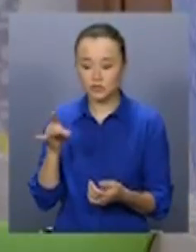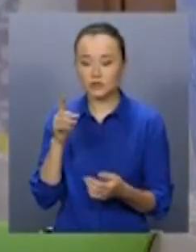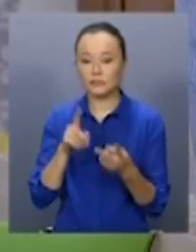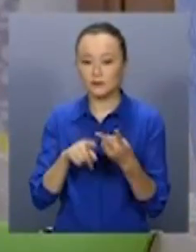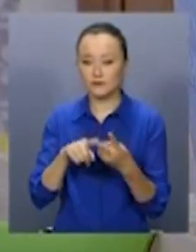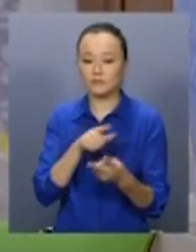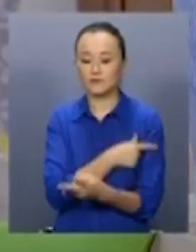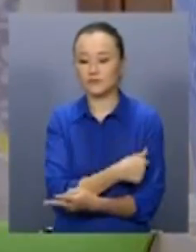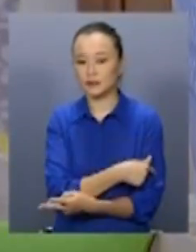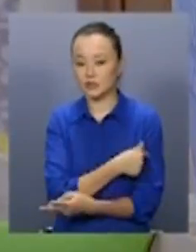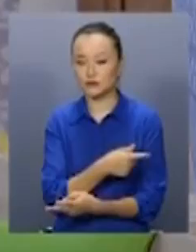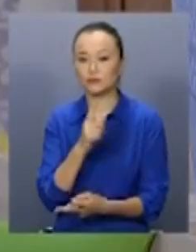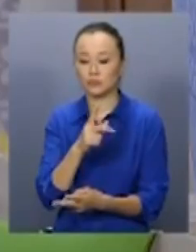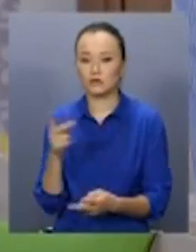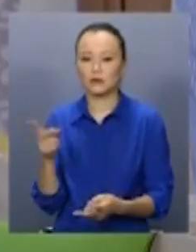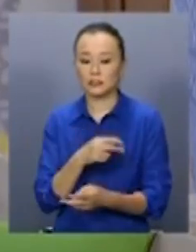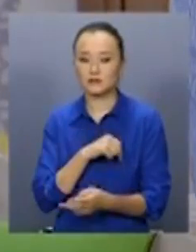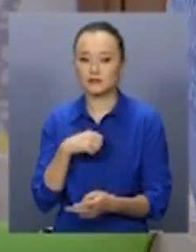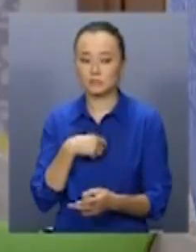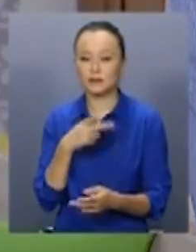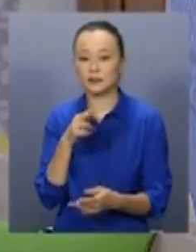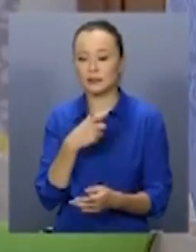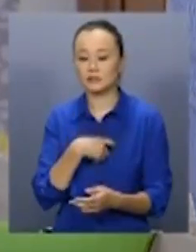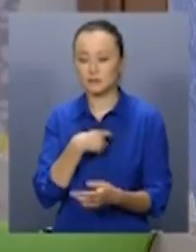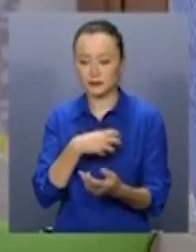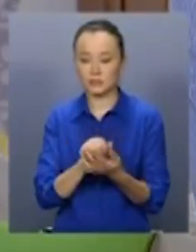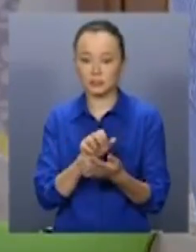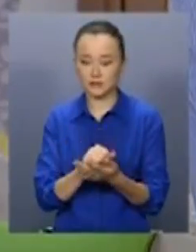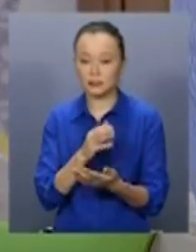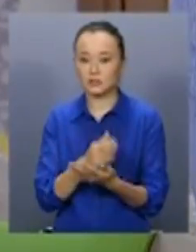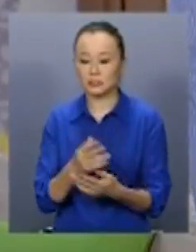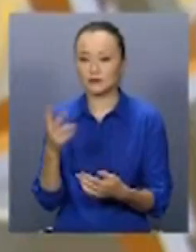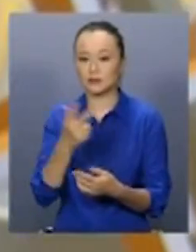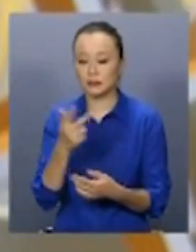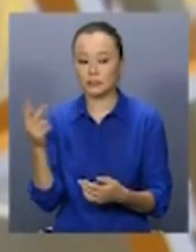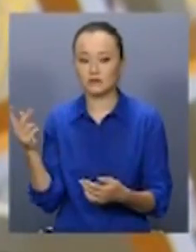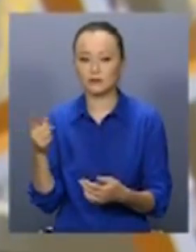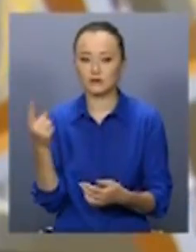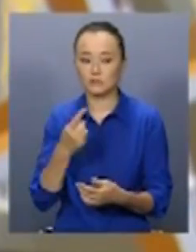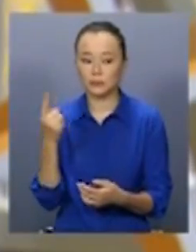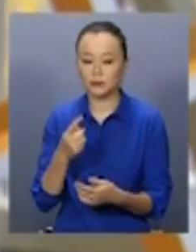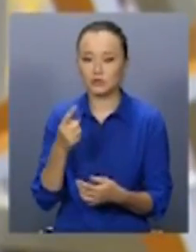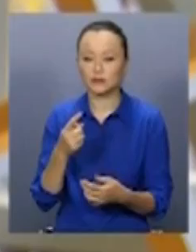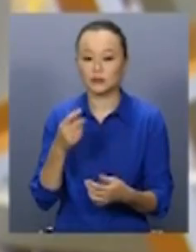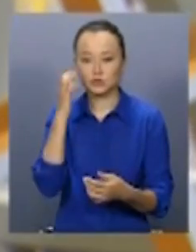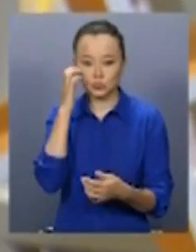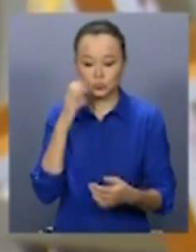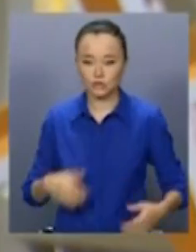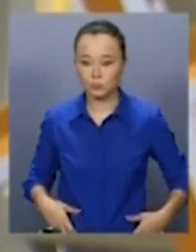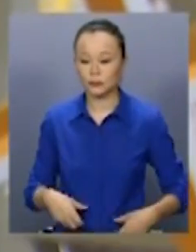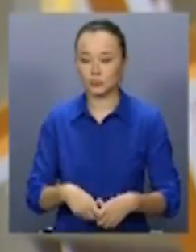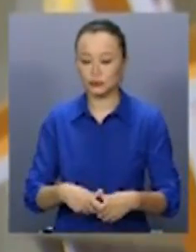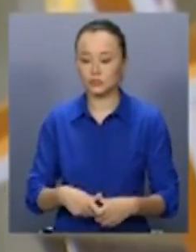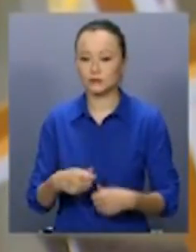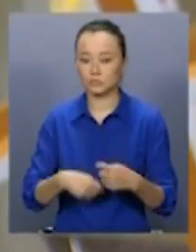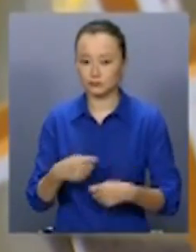врач. Бірақ енді олар өздері үшін шұғылданады. Біреу үшіншіден, біреу біріншіден қарапойыс